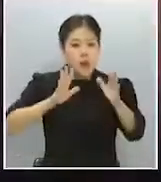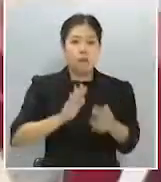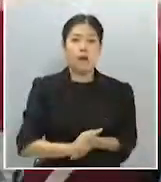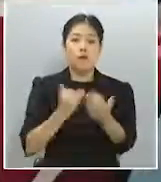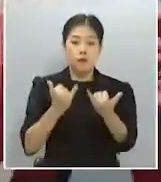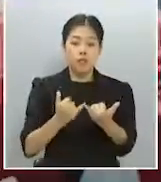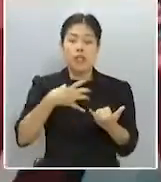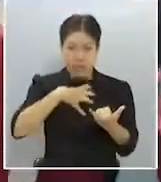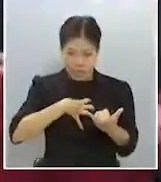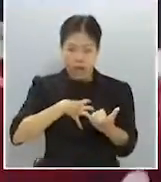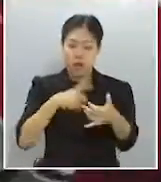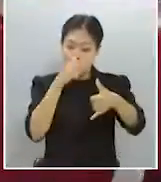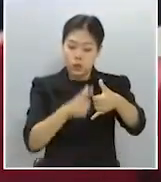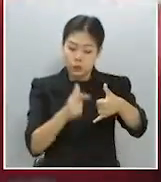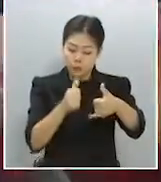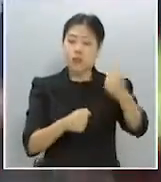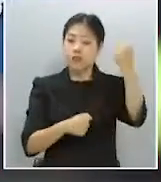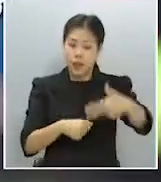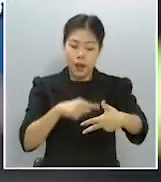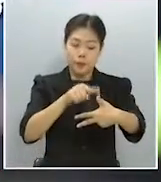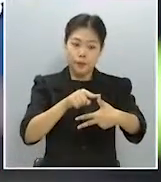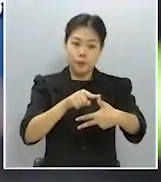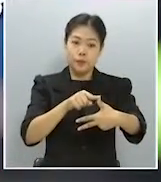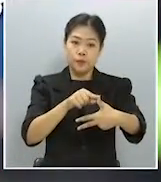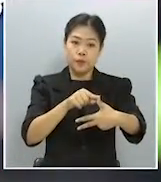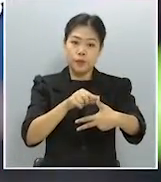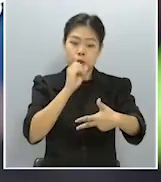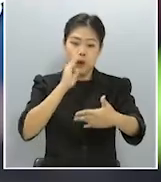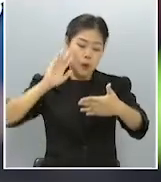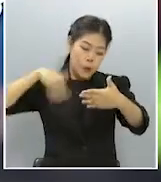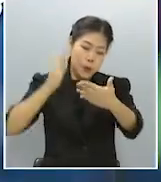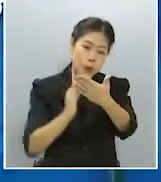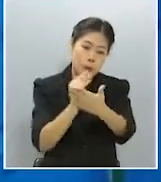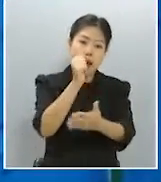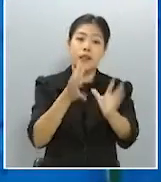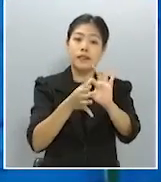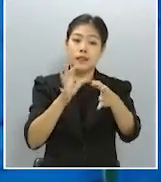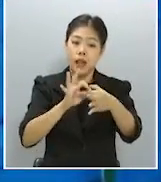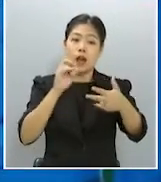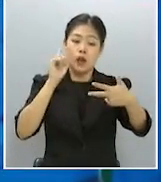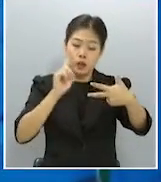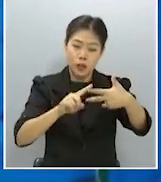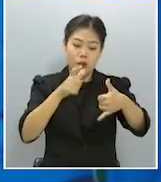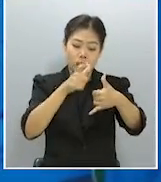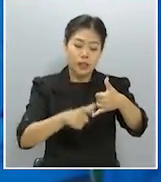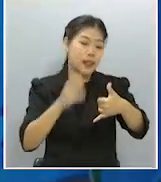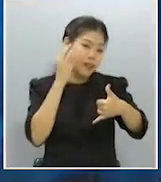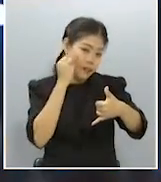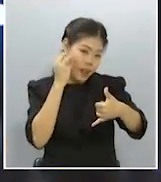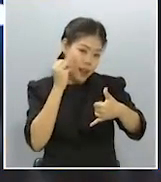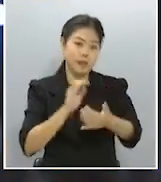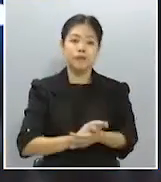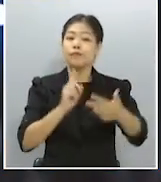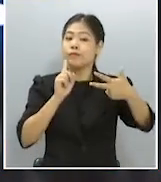องการนักกีฬาที่มีคุณสมบัติ3ประการคือ 1. ประสบความสำเร็จด้านกีฬา 2. นิสัยน่ารักน่าเอ็นดู